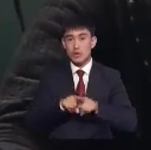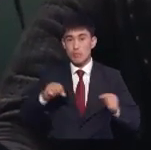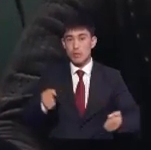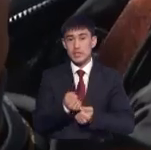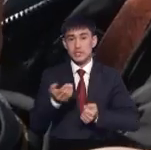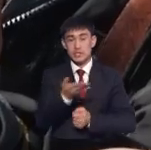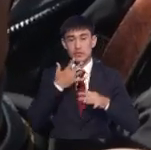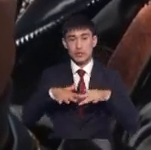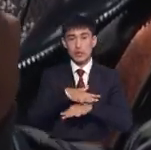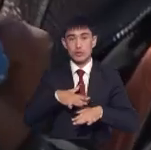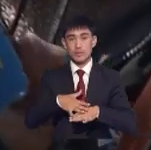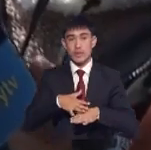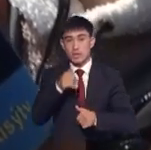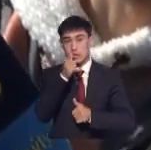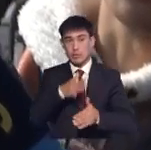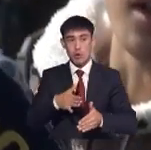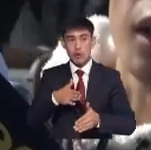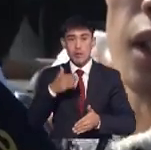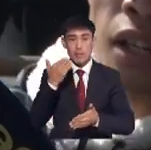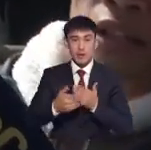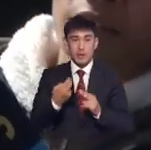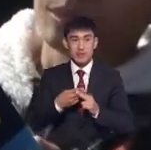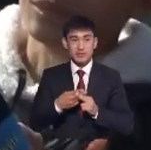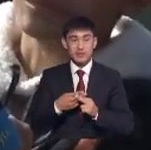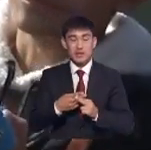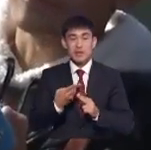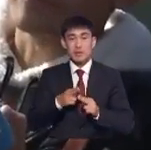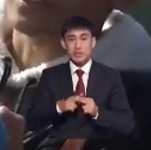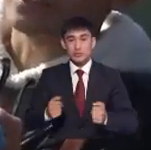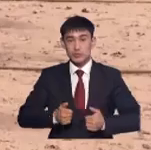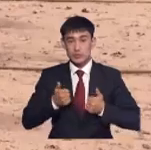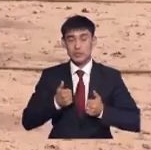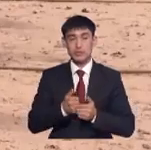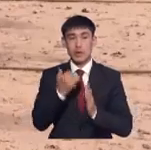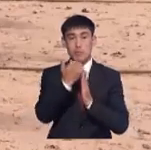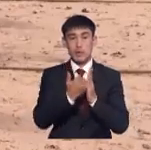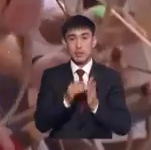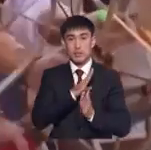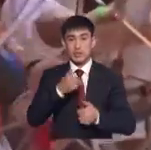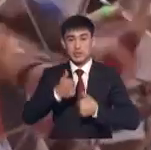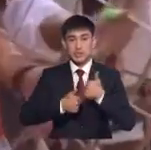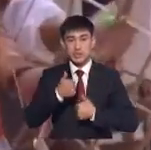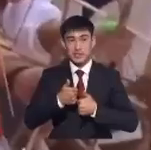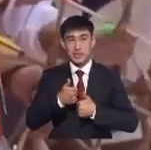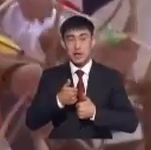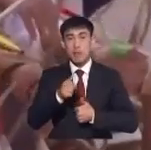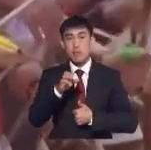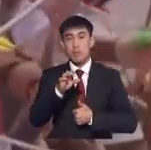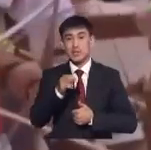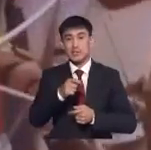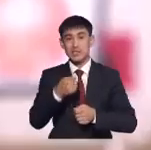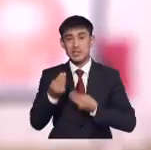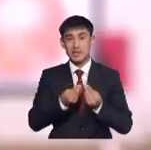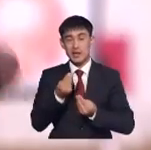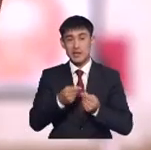поддержке нашего народа я не мог подвести соотечественников и разочаровать их. В программе были состязания, как масс-рестлинг, игра на